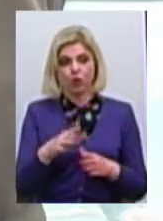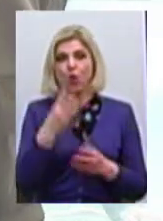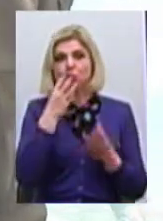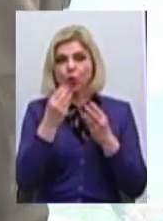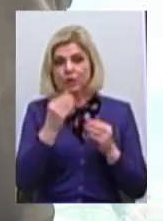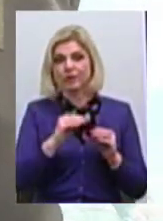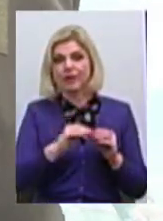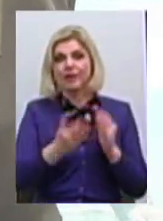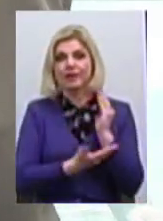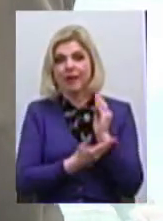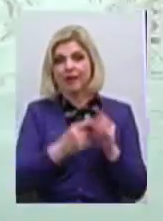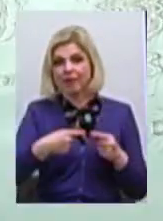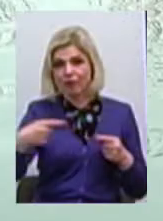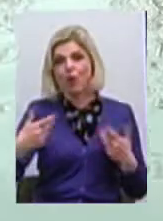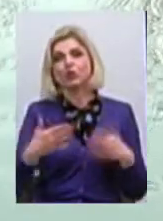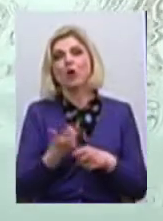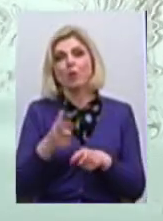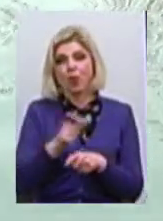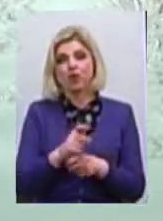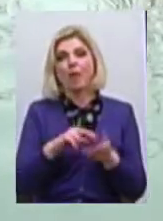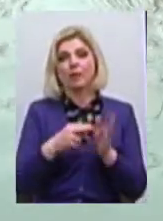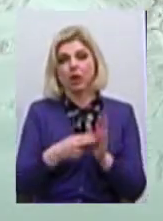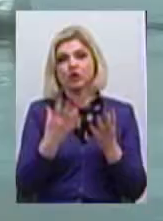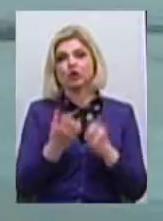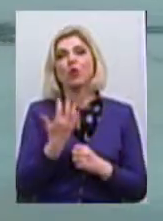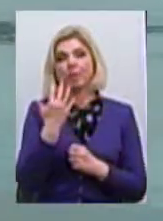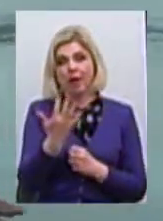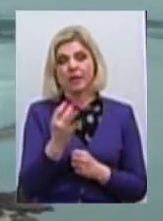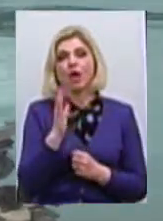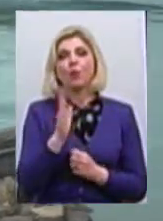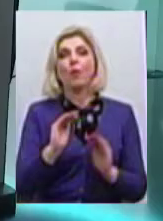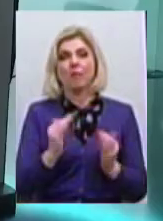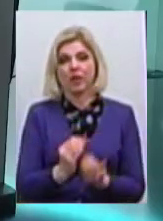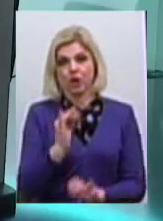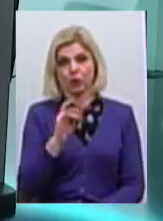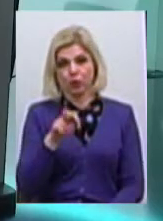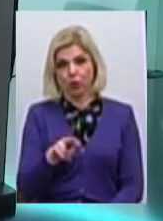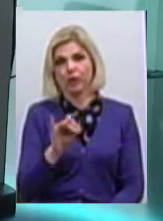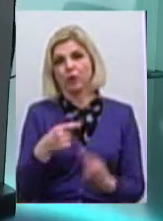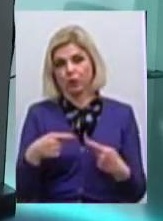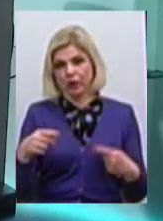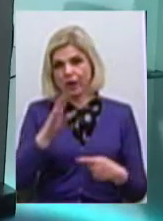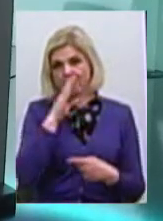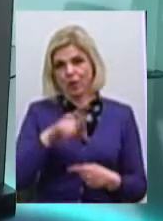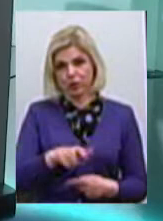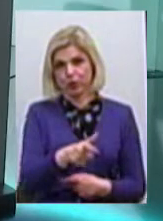встановлено. Планують більше 5. Трохи менше буде в Інгулі та менших водоймах.